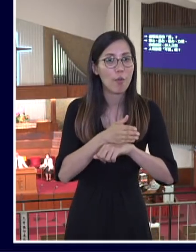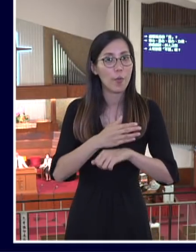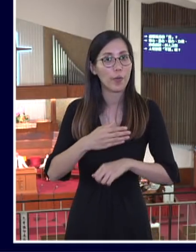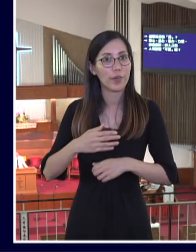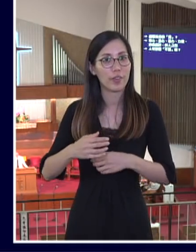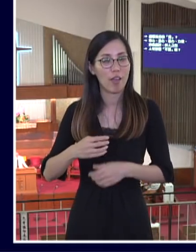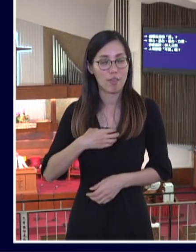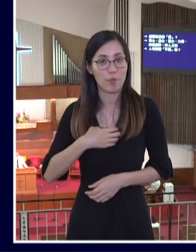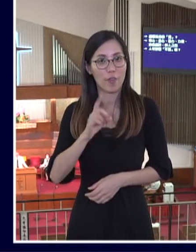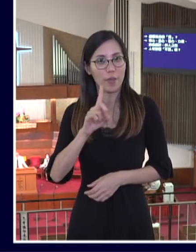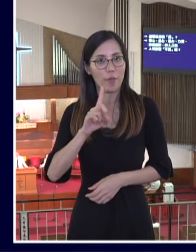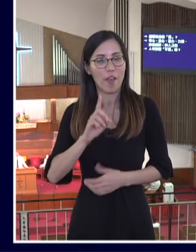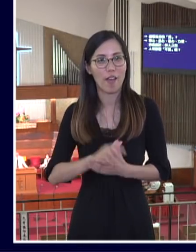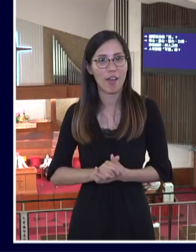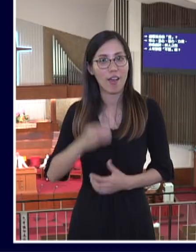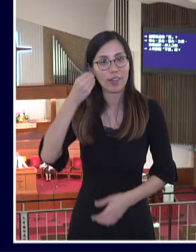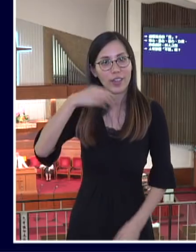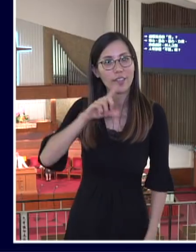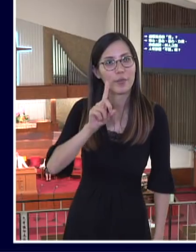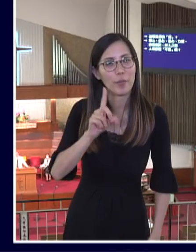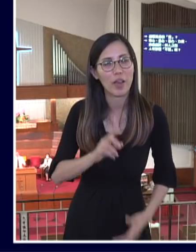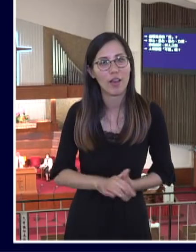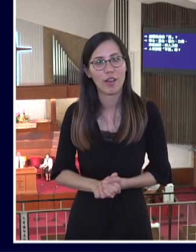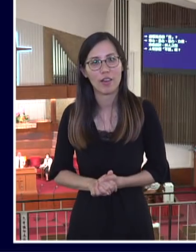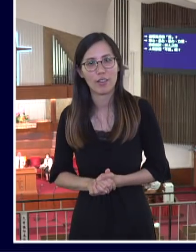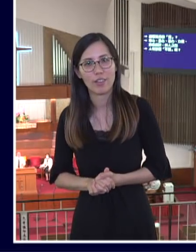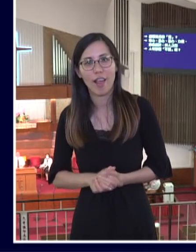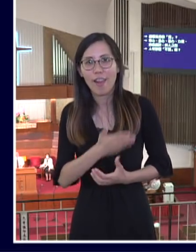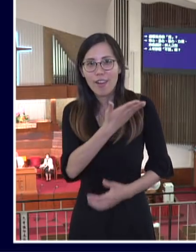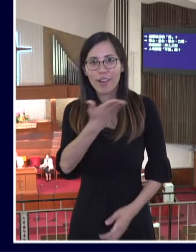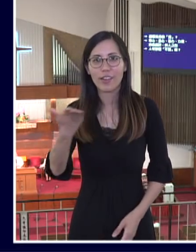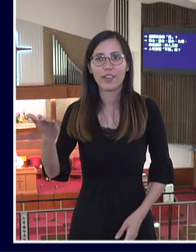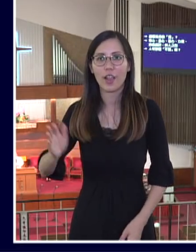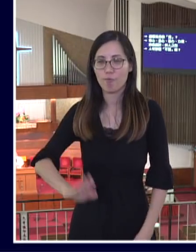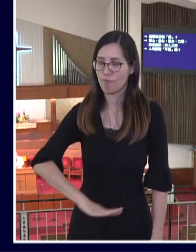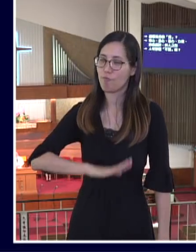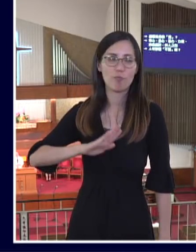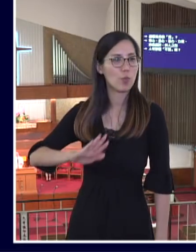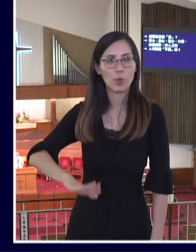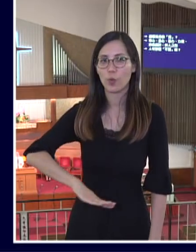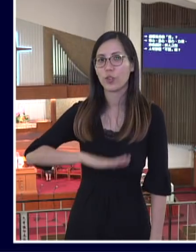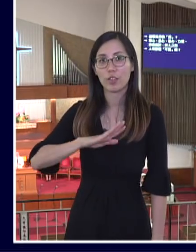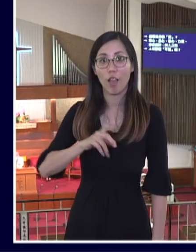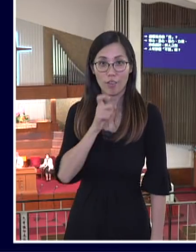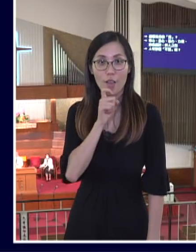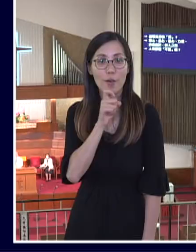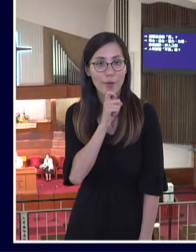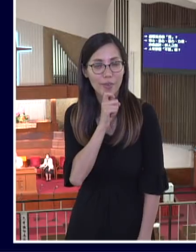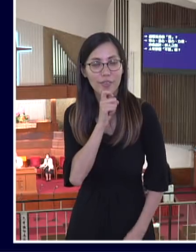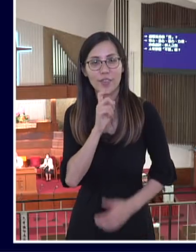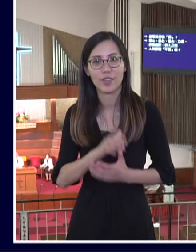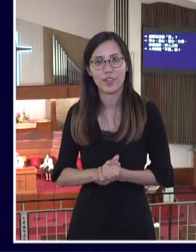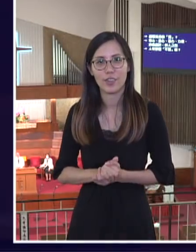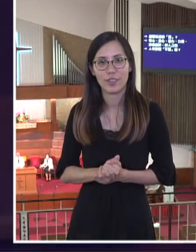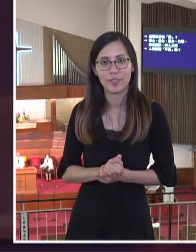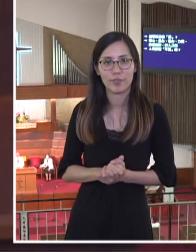是怎样？大家正常人呢，一般人都有不满的，我相信是吧？即是你不会完全满意